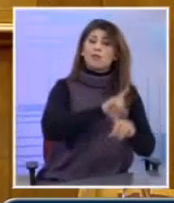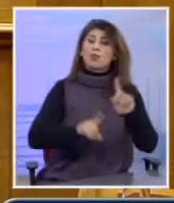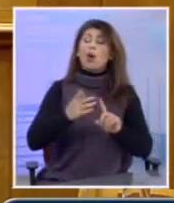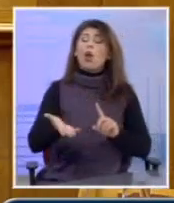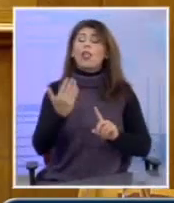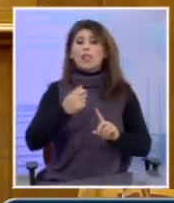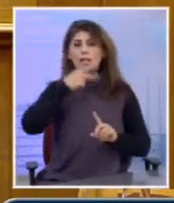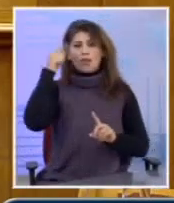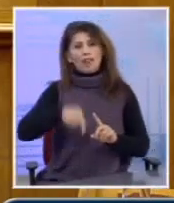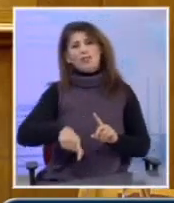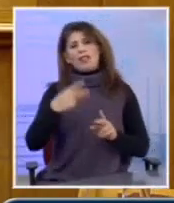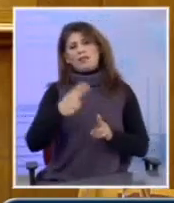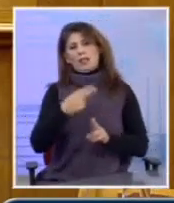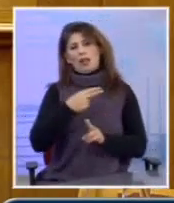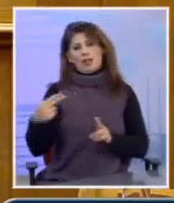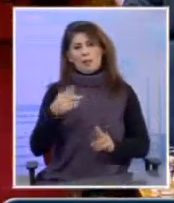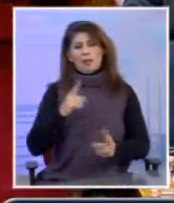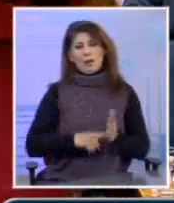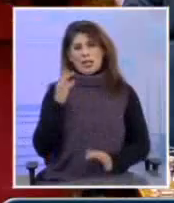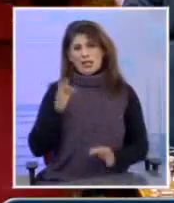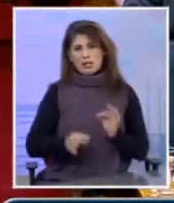και κρίσιμα ζητήματα που πρέπει να συζητήσουμε.